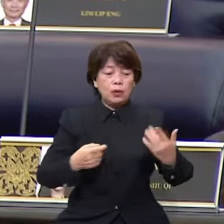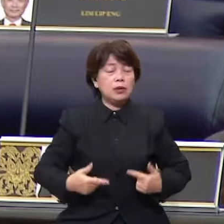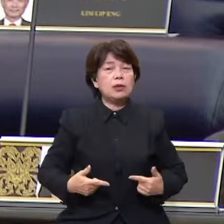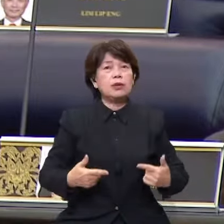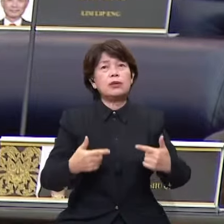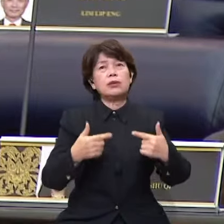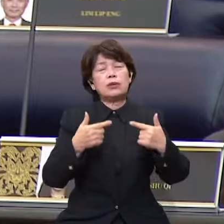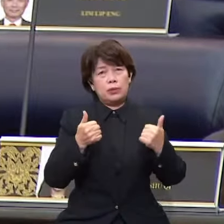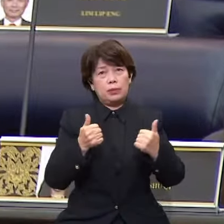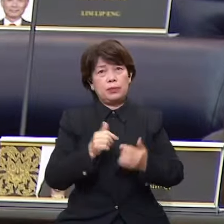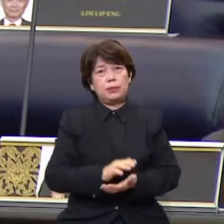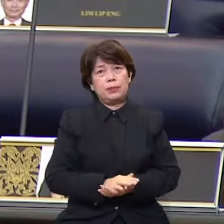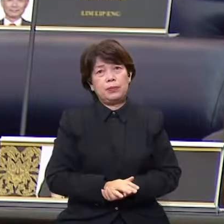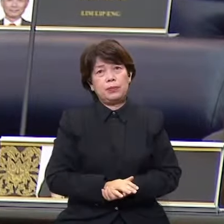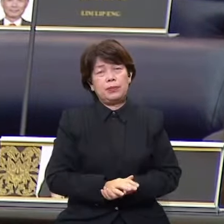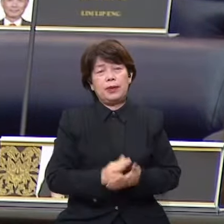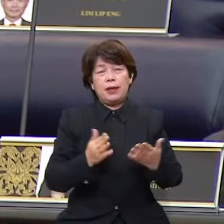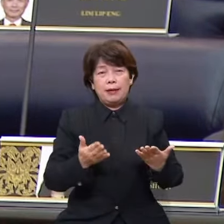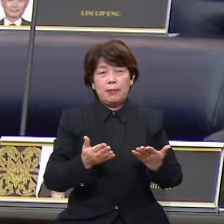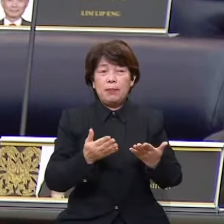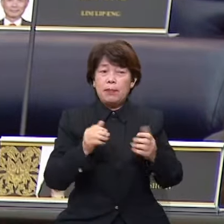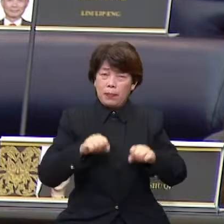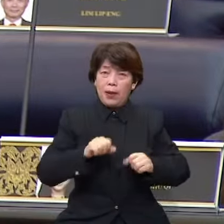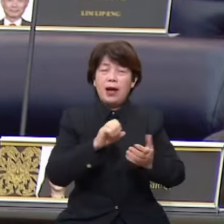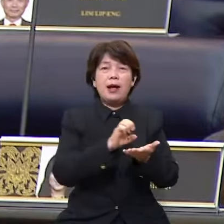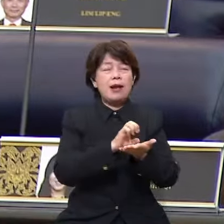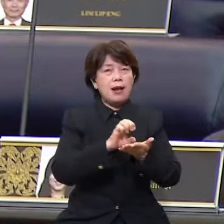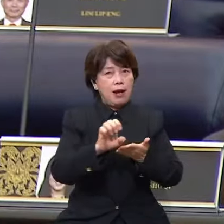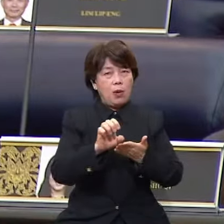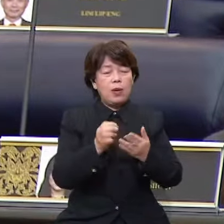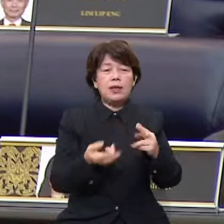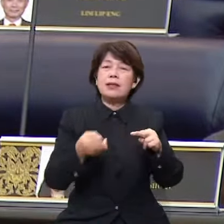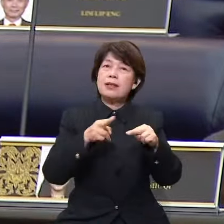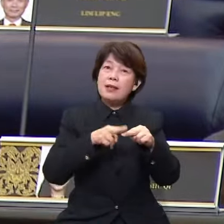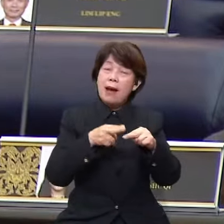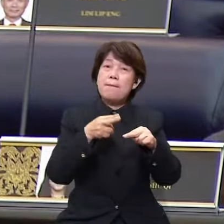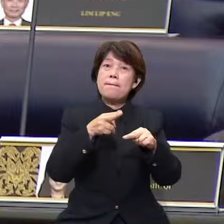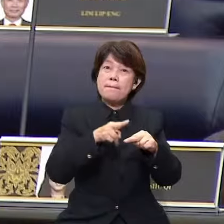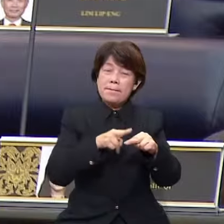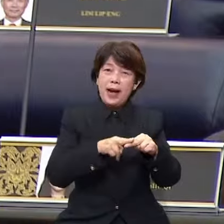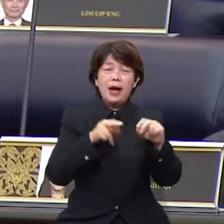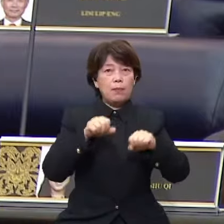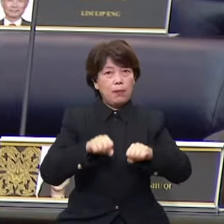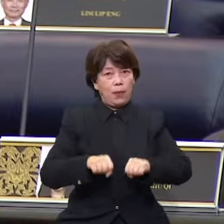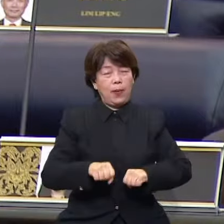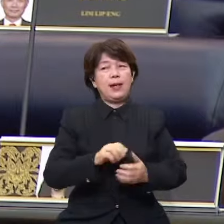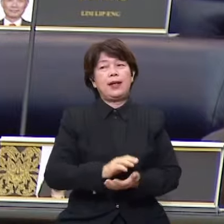untuk memberikan mereka allowance yang lebih di mana satu hari mereka perlu menggunakan